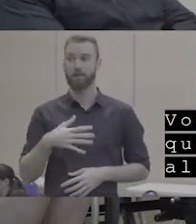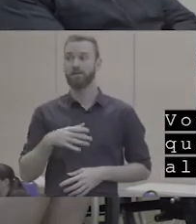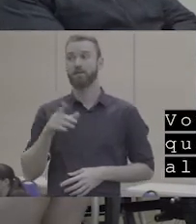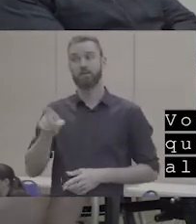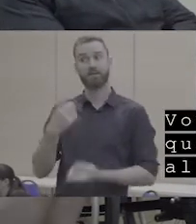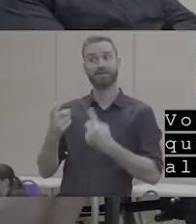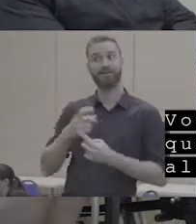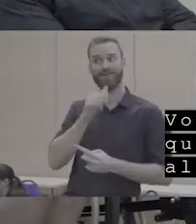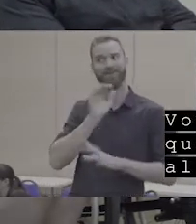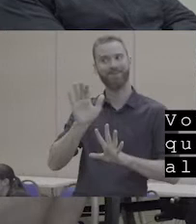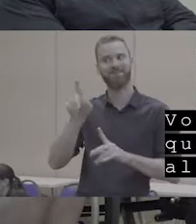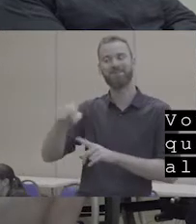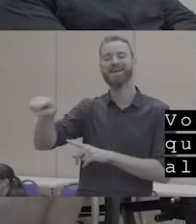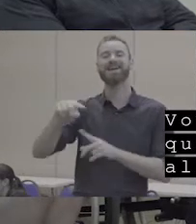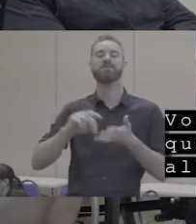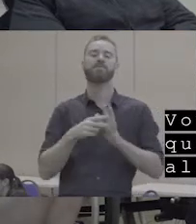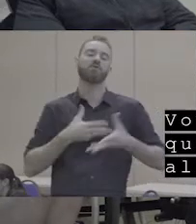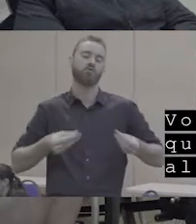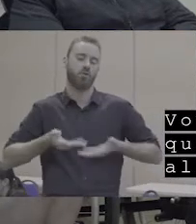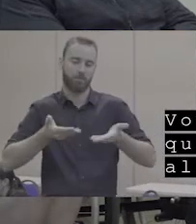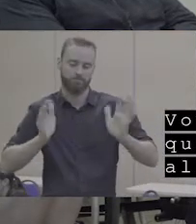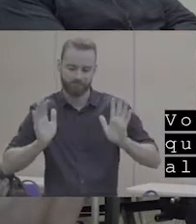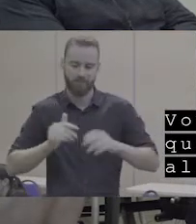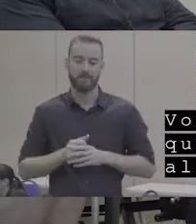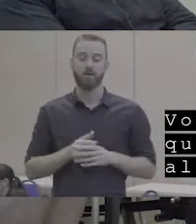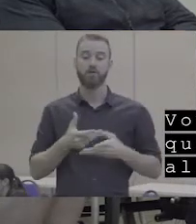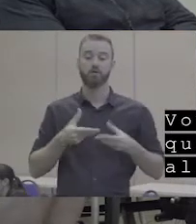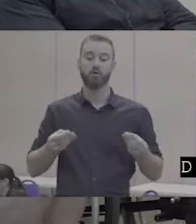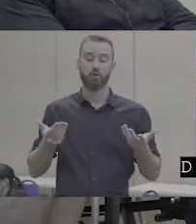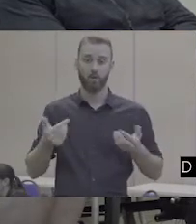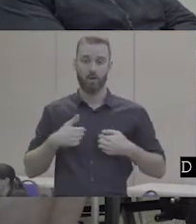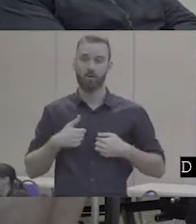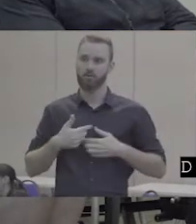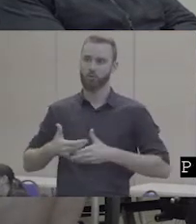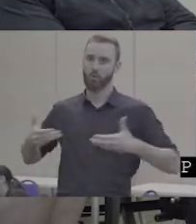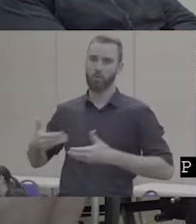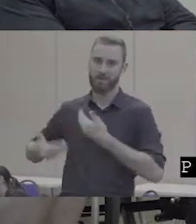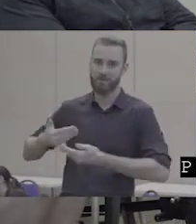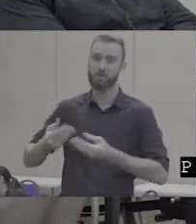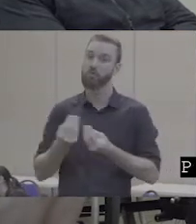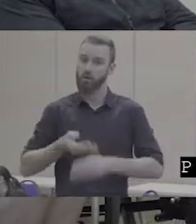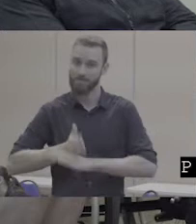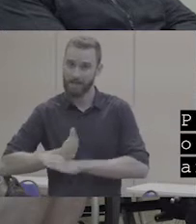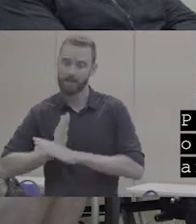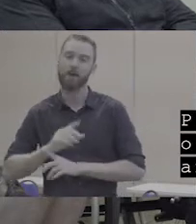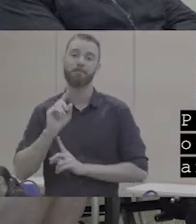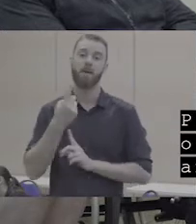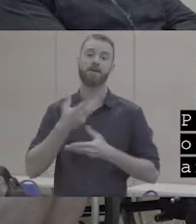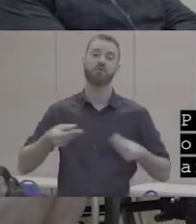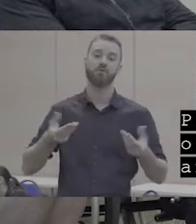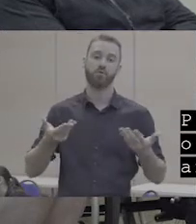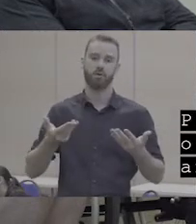Vous allez devoir me poser des questions, mais vite, donc je vais aller avec les solutions. Donc, long processus, plusieurs obstacles. Première